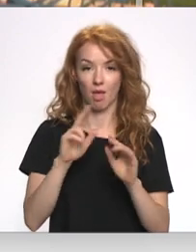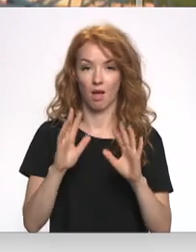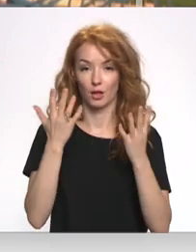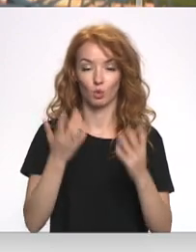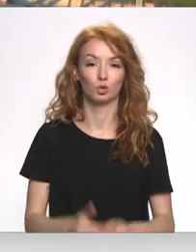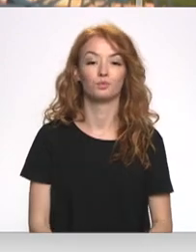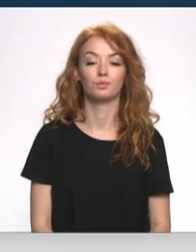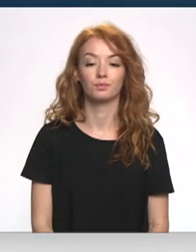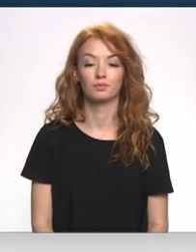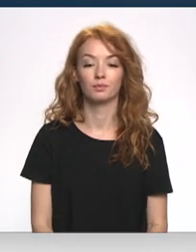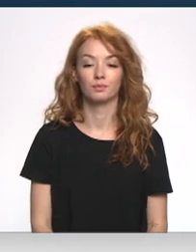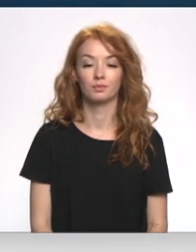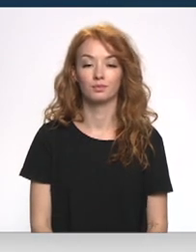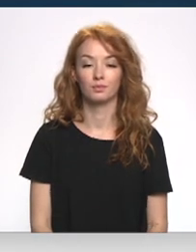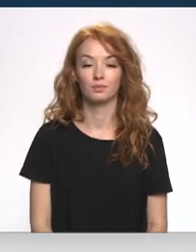negadījumus.